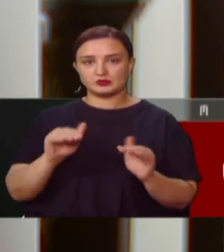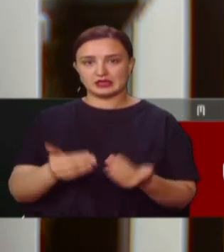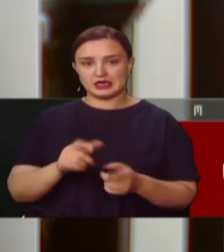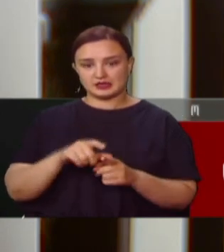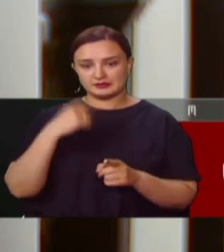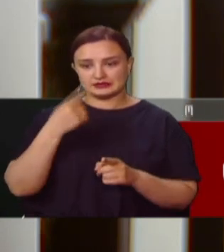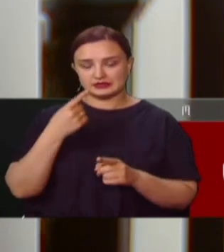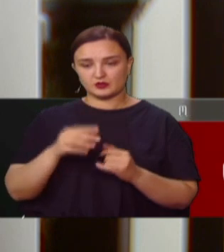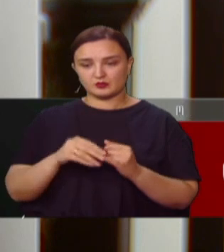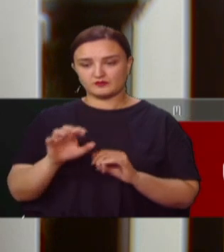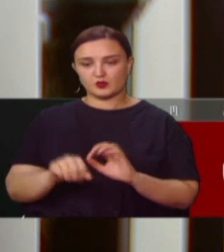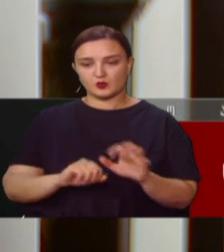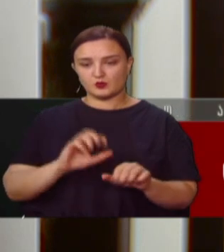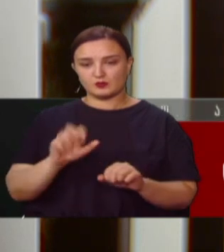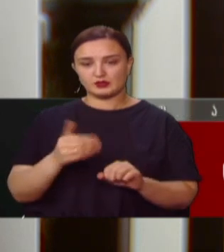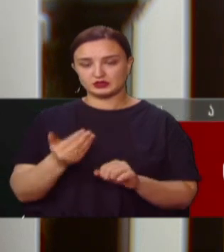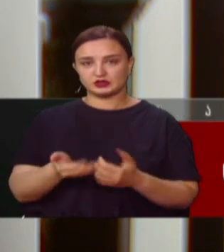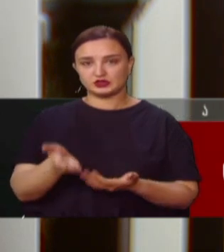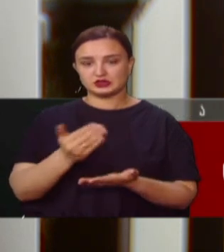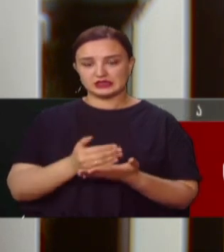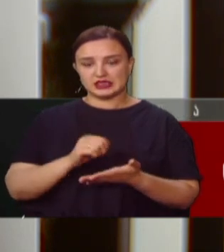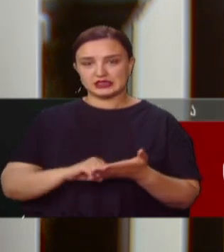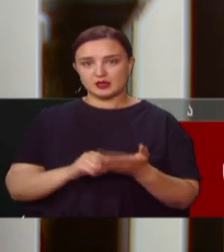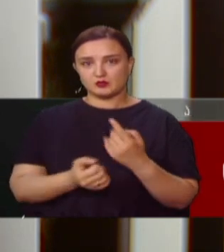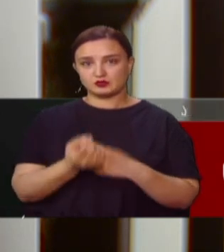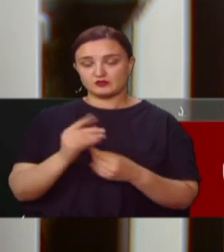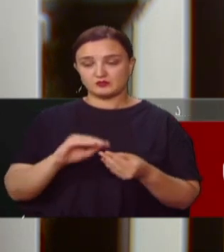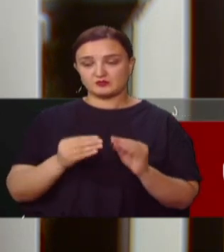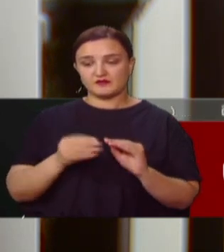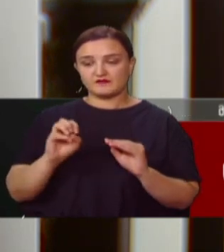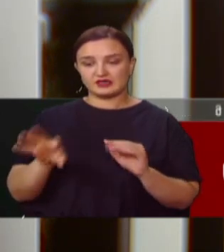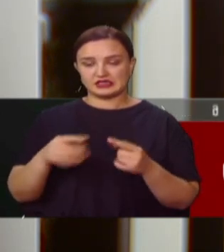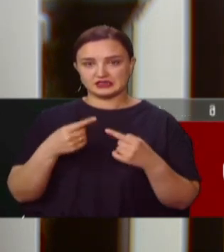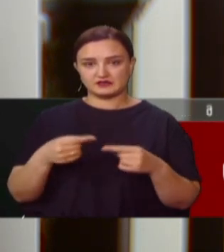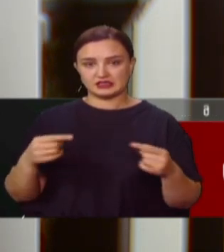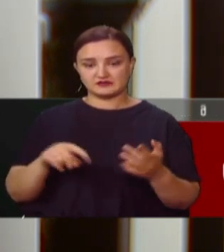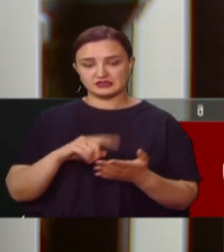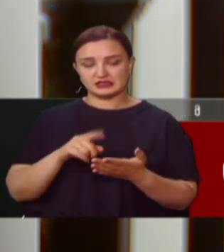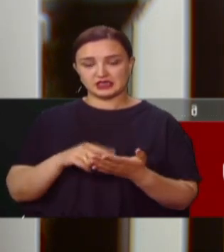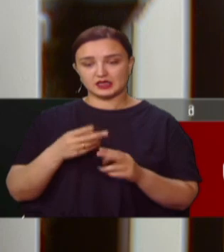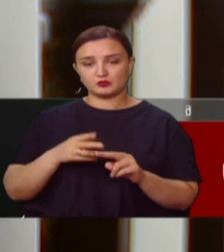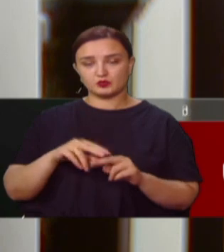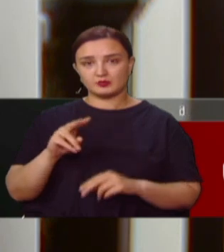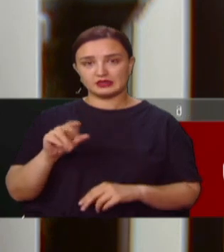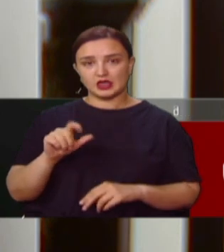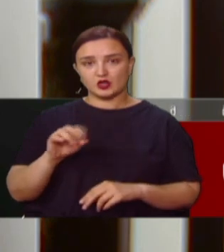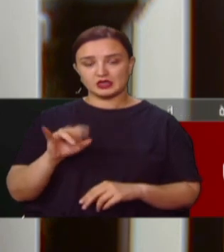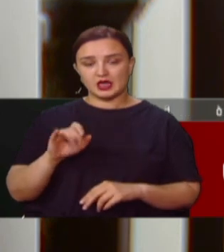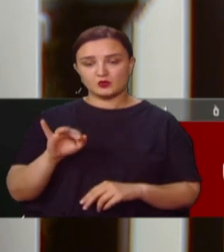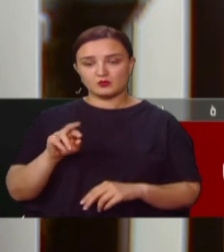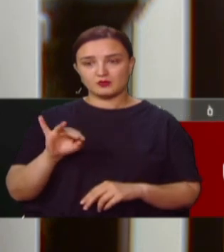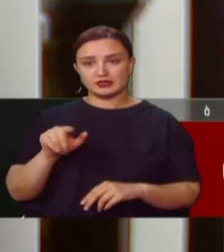საუბარი ოკუპაციასთან და ოკუპაციის შედეგად გამოწვეულ პრობლემებზე, ვიდრე სხვადასხვა საკითხებზე და სწორედ ამიტომ თეონა აქუბარდია, დამოუკიდებელი